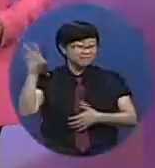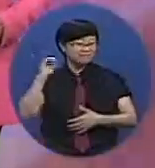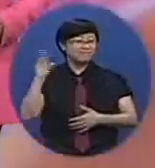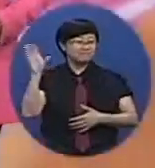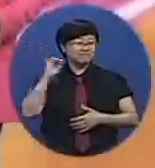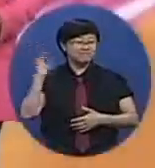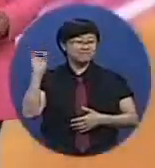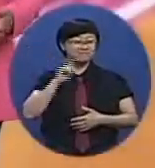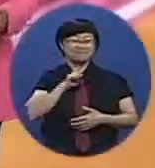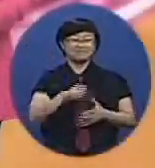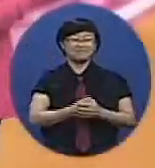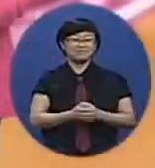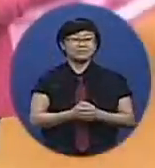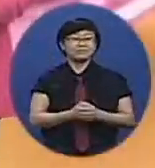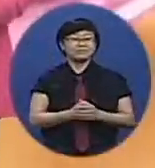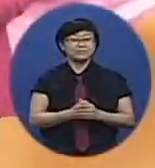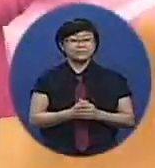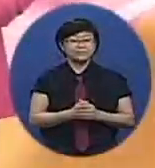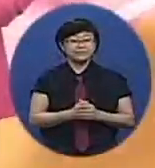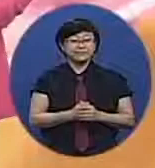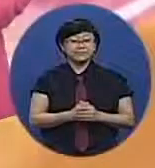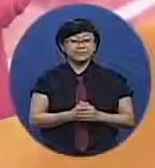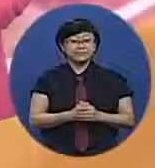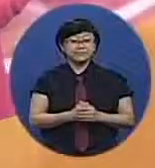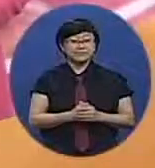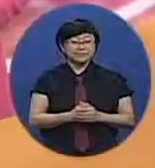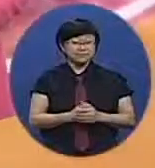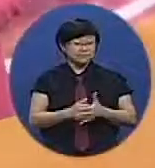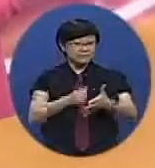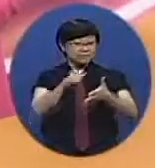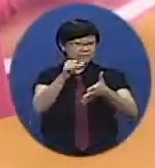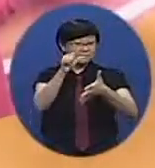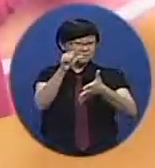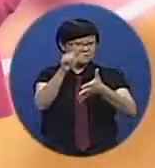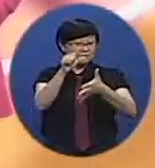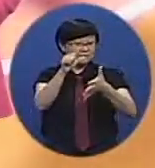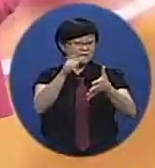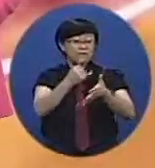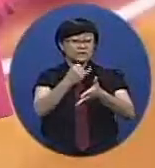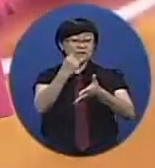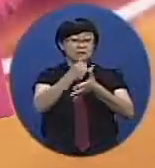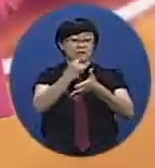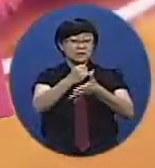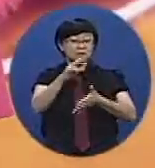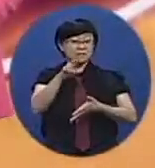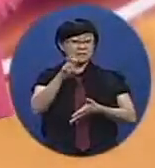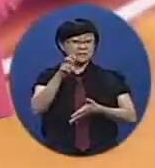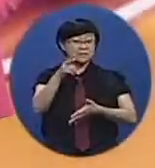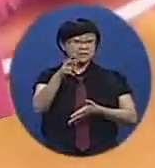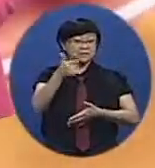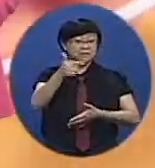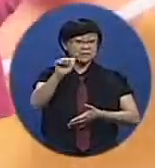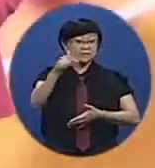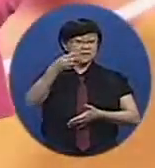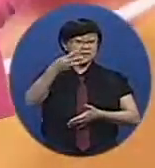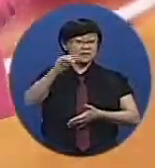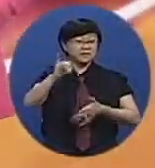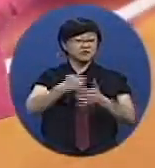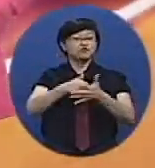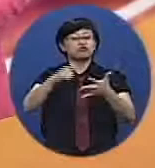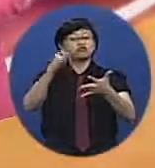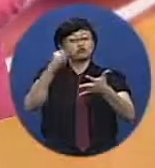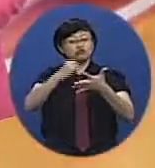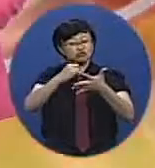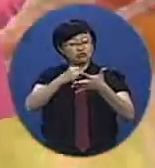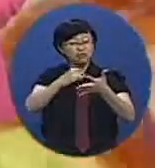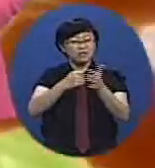흐르시는 목소리예요. 아유, 네. 감사합니다. 또 만면우님 예. 아니세요, 혹시? 네? 만면우님 아니냐고. 아니요,